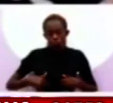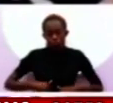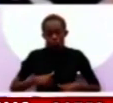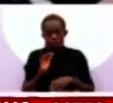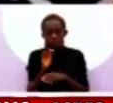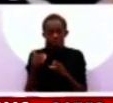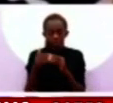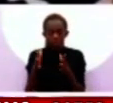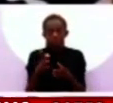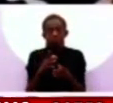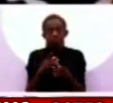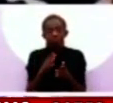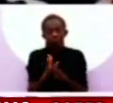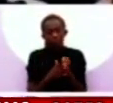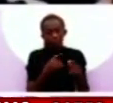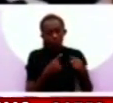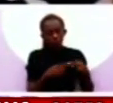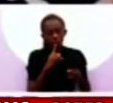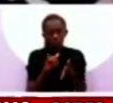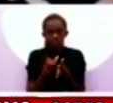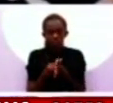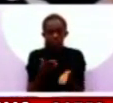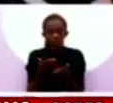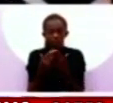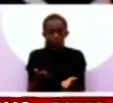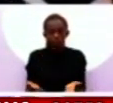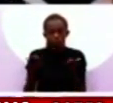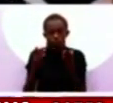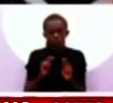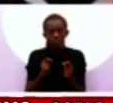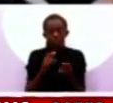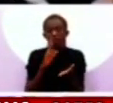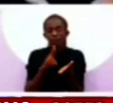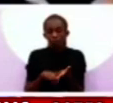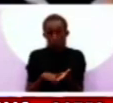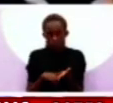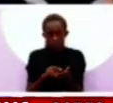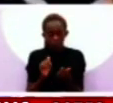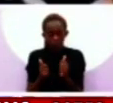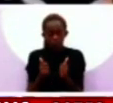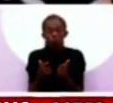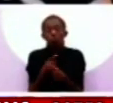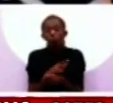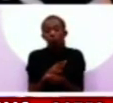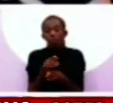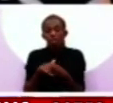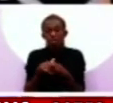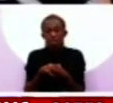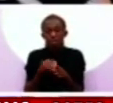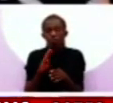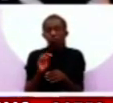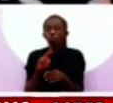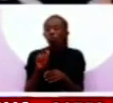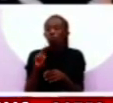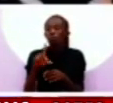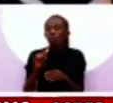kza mechi kama hizi ili kidia kuku talanta zao nikira meza ya michezo kutoka hapa katika bunge la la